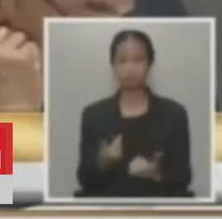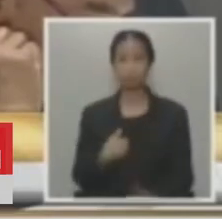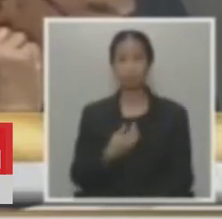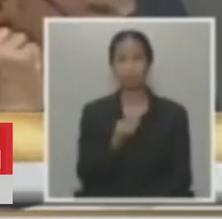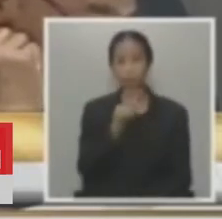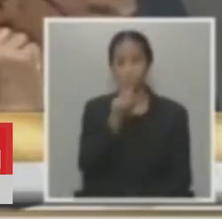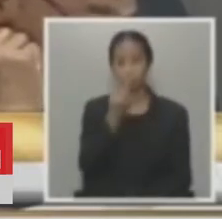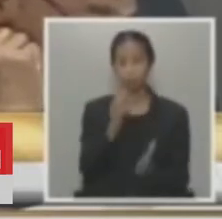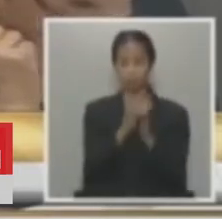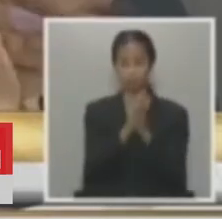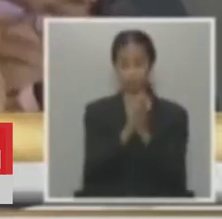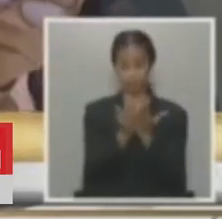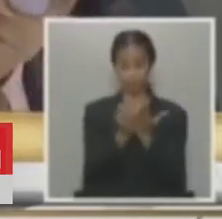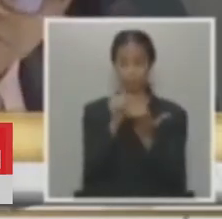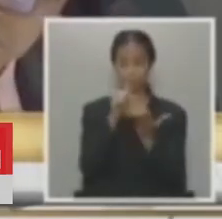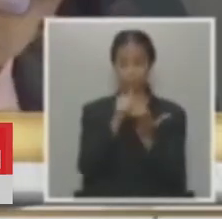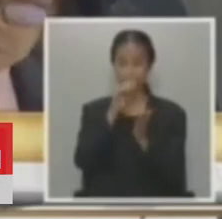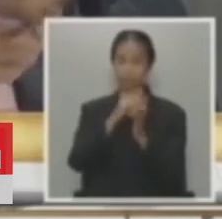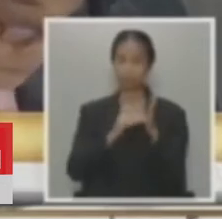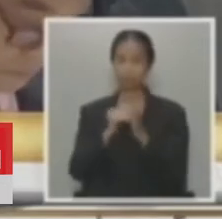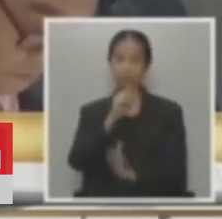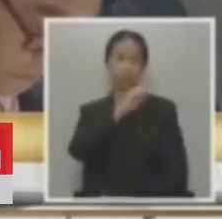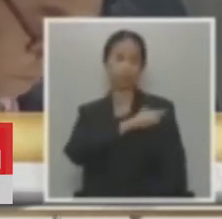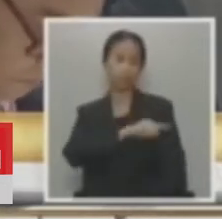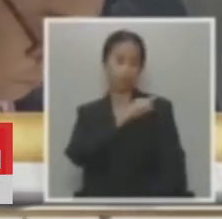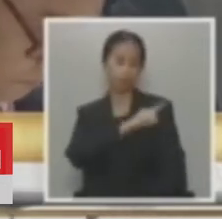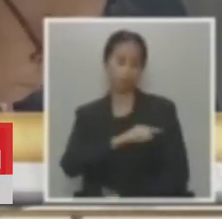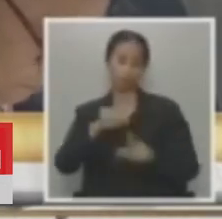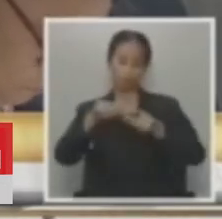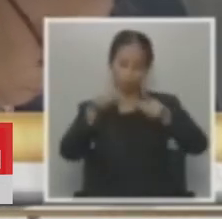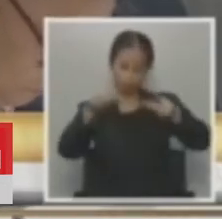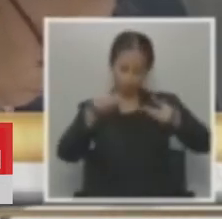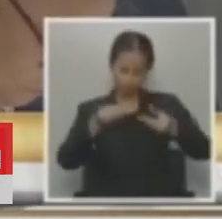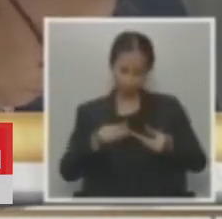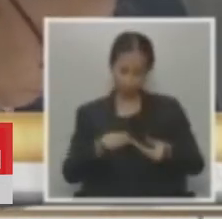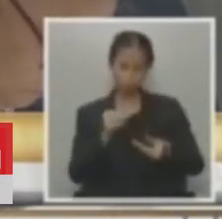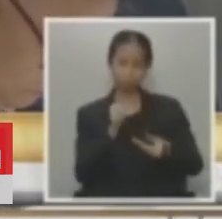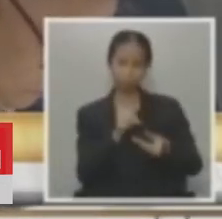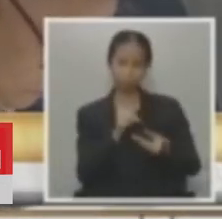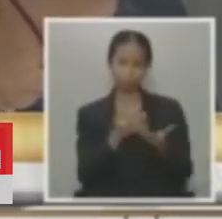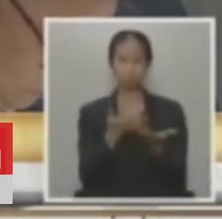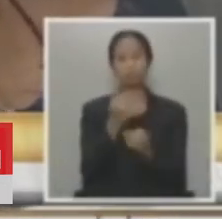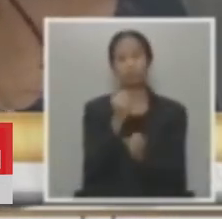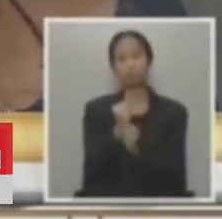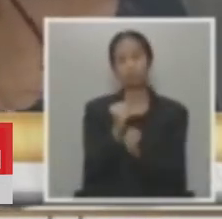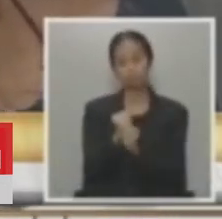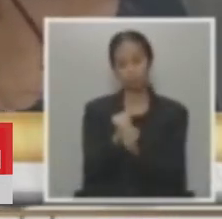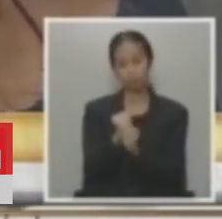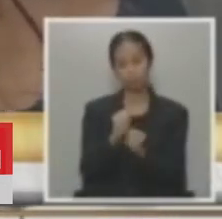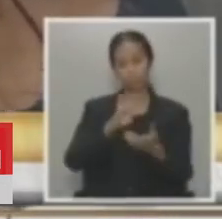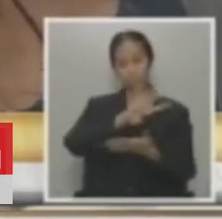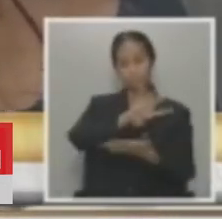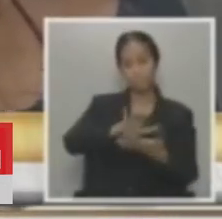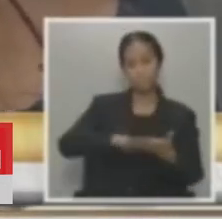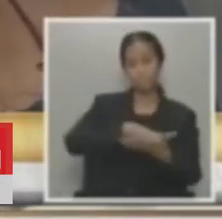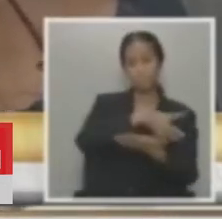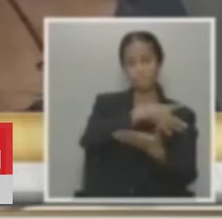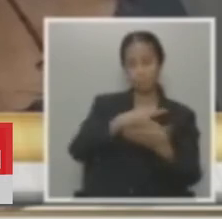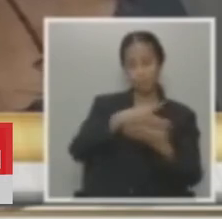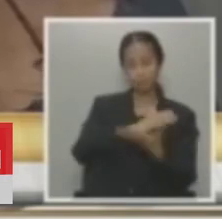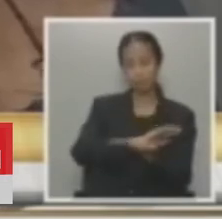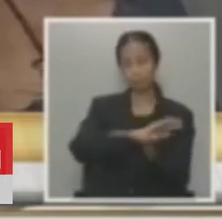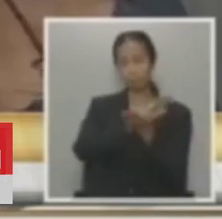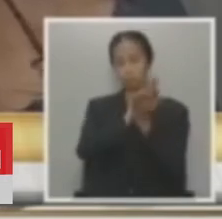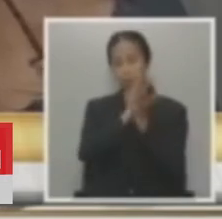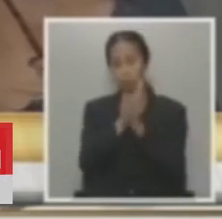ในหนังสือเล่มขาวนี่ซึ่งเป็นรายงานความคืบหน้าการดำเนินการแถมตามแผนปฏิรูปประเทศ